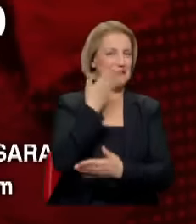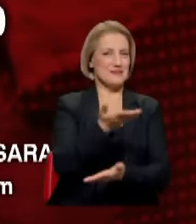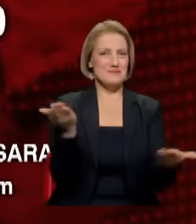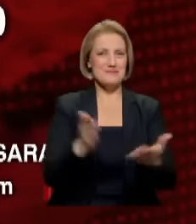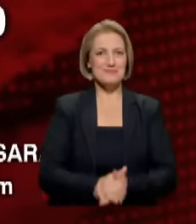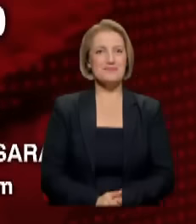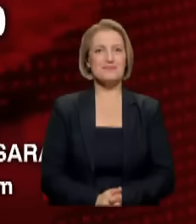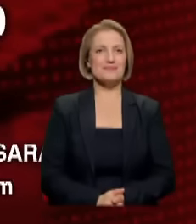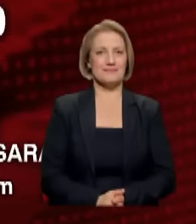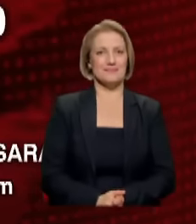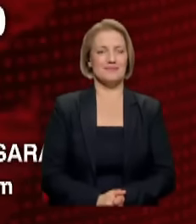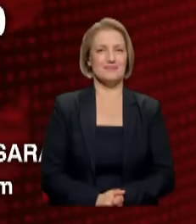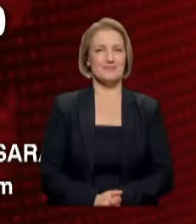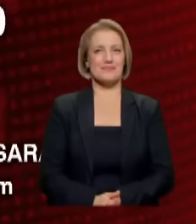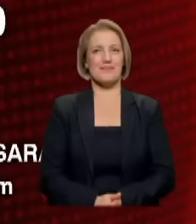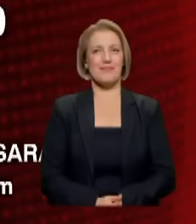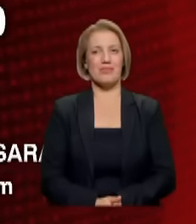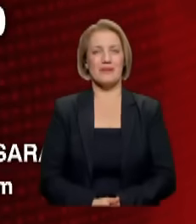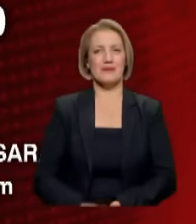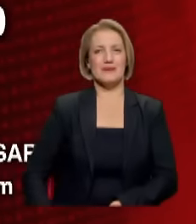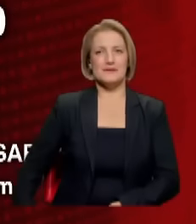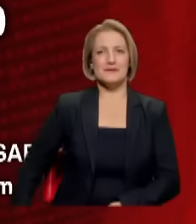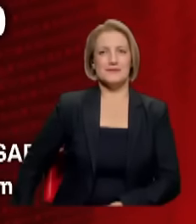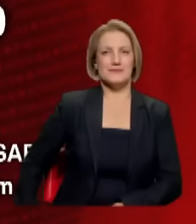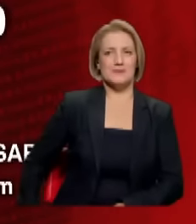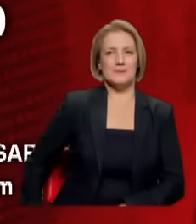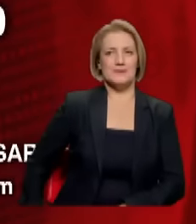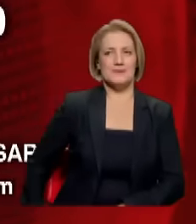akşamlar bin can feda bir tek dostuma